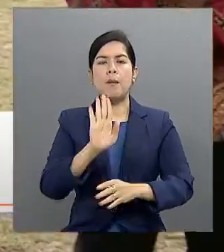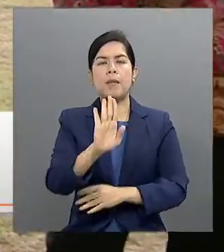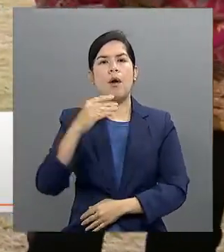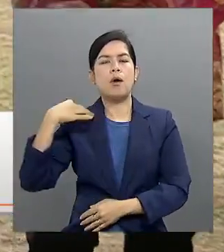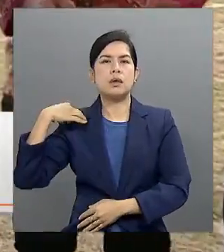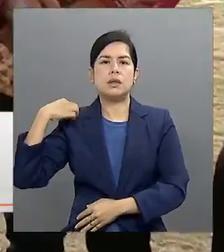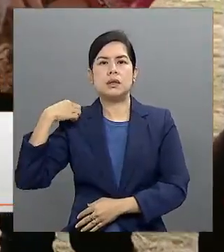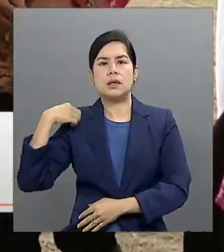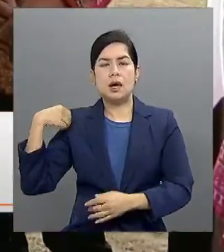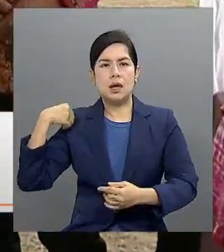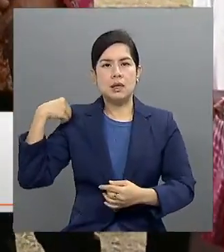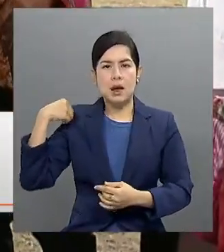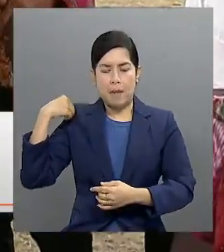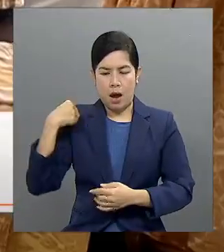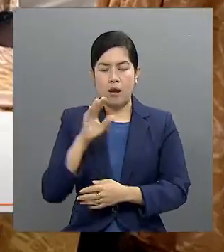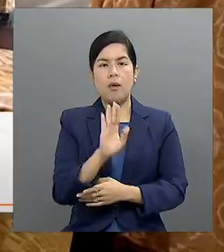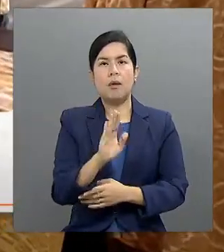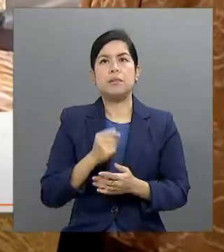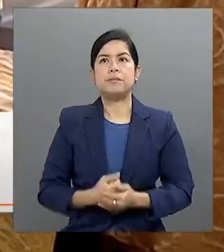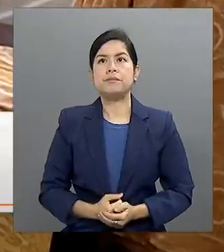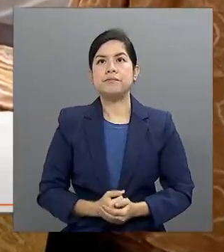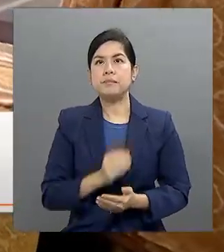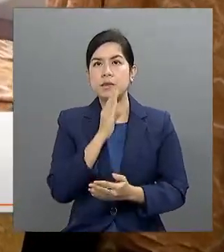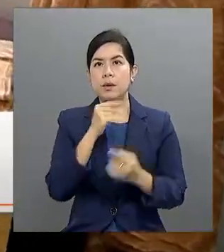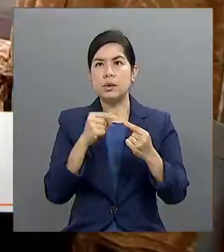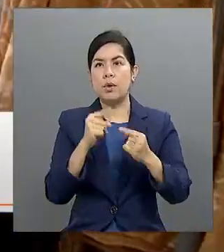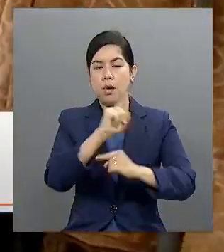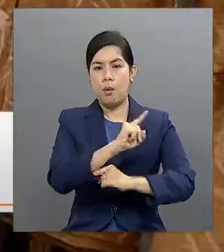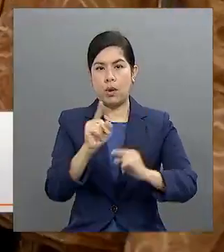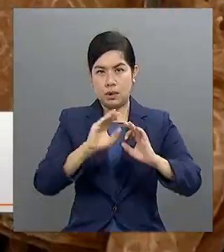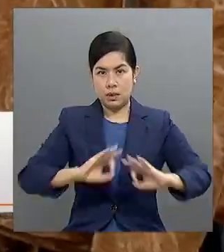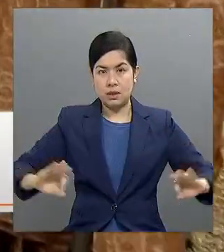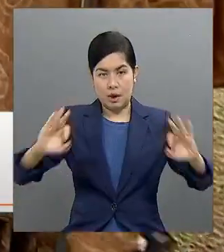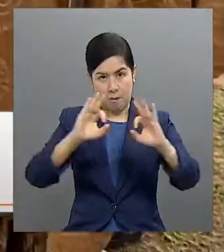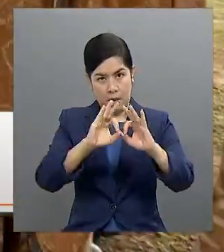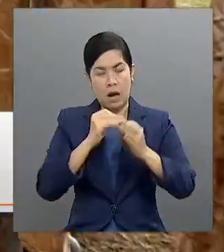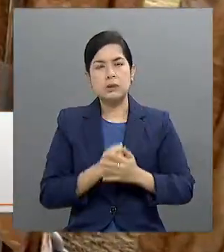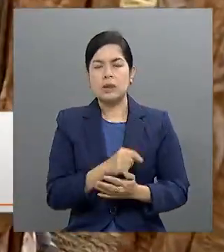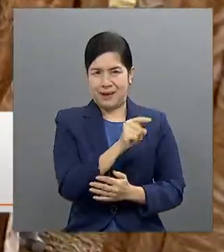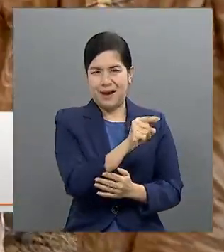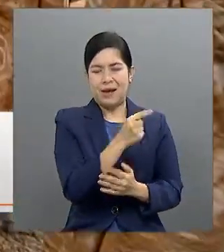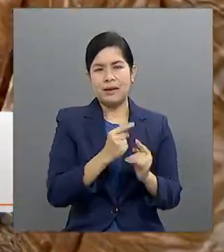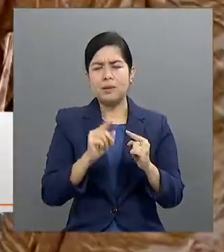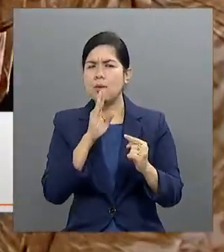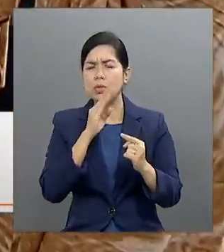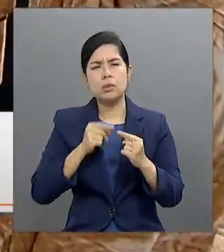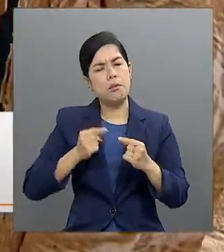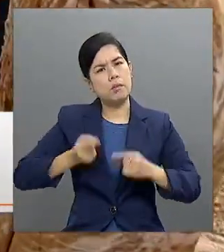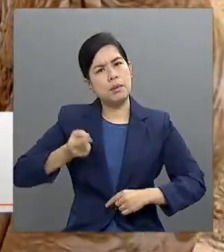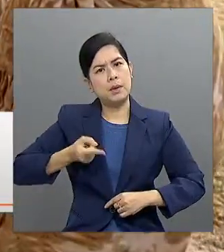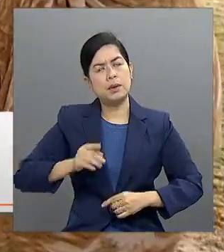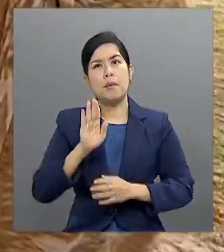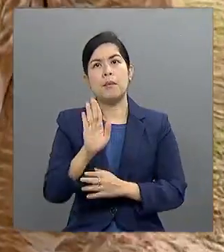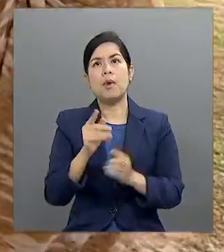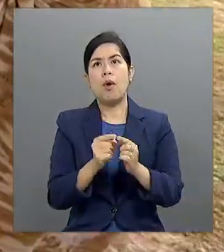ถ้าเกิดว่าในงานพิธีสำคัญแต่งตัวประมาณนี ้ แต่ถ้าในทุกวันอีกหนึ่งความเอกลักษณ์ของคนภูเก็ตสวัสดี ค่ะ